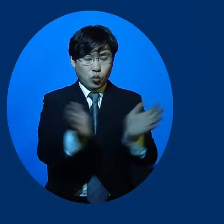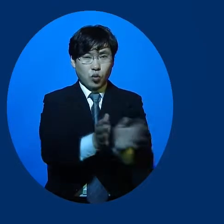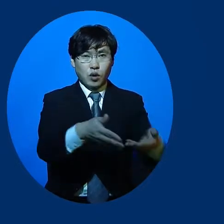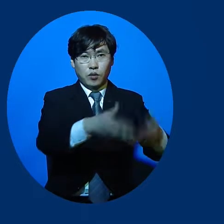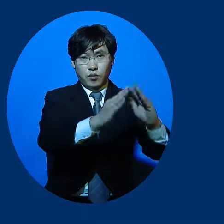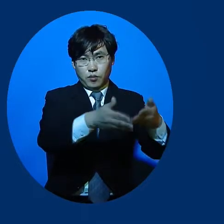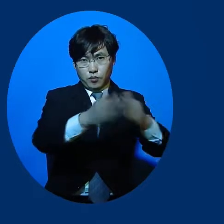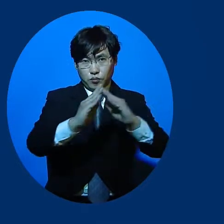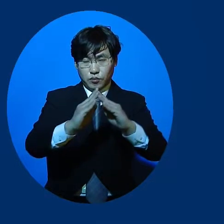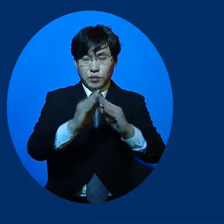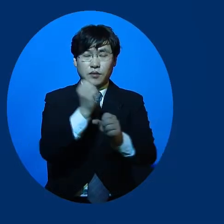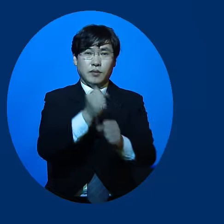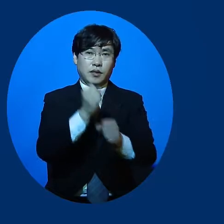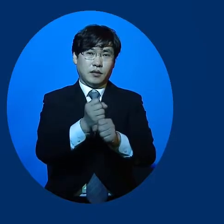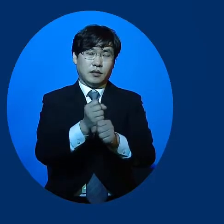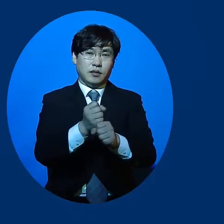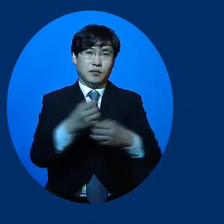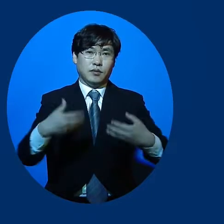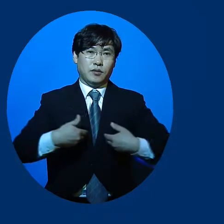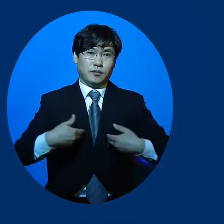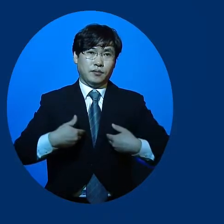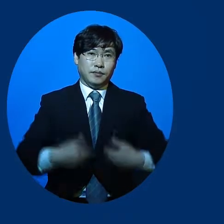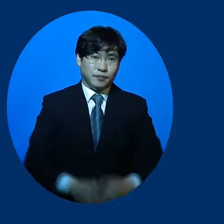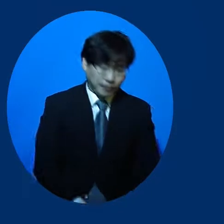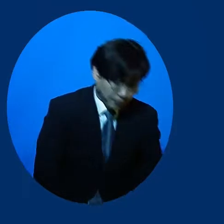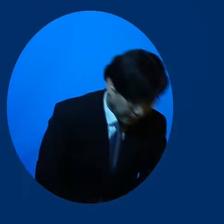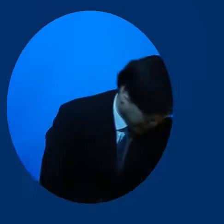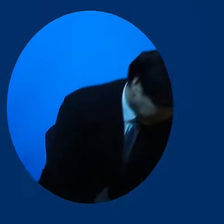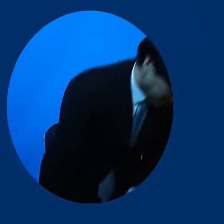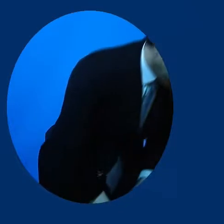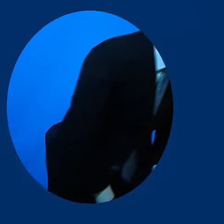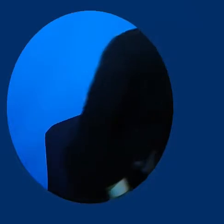우선 지원하는 정책을 가지고 있습니다.